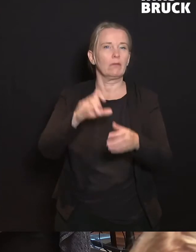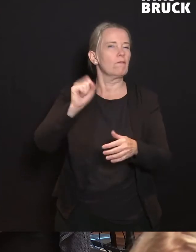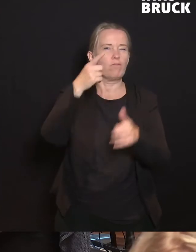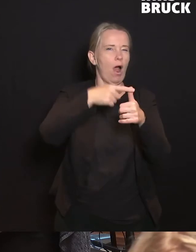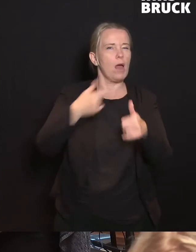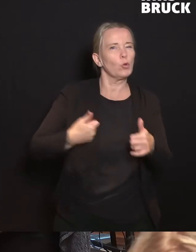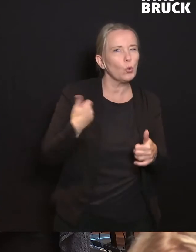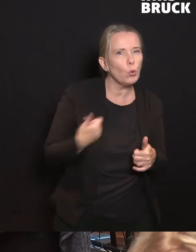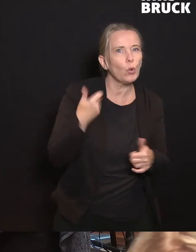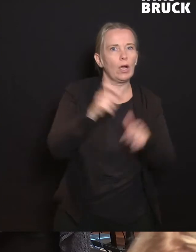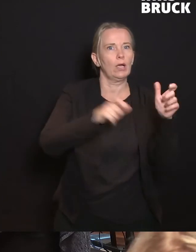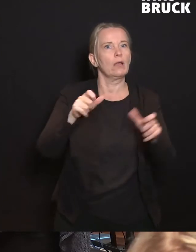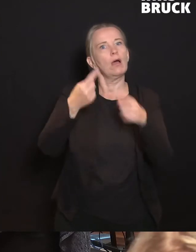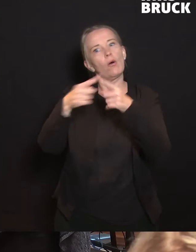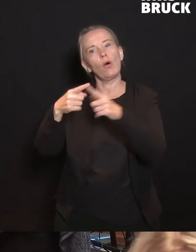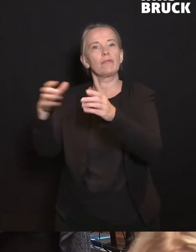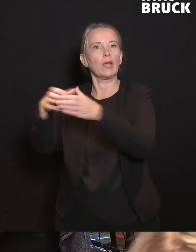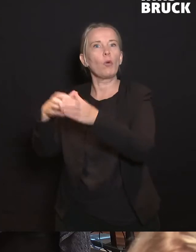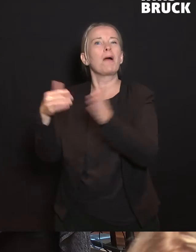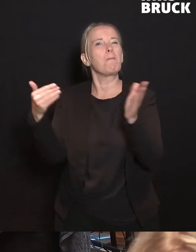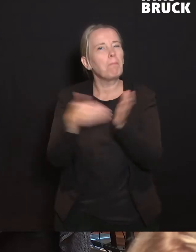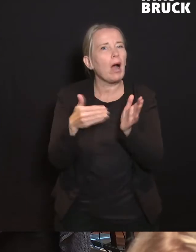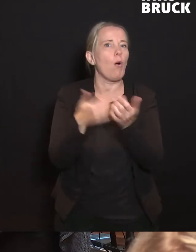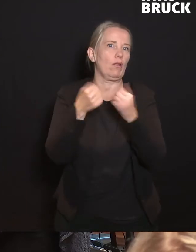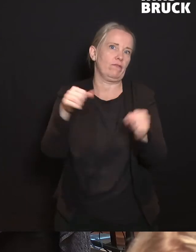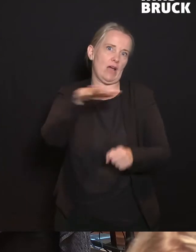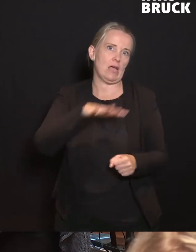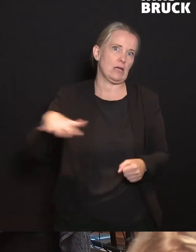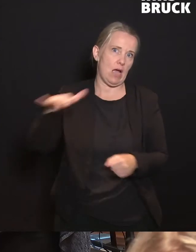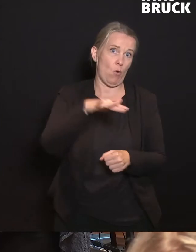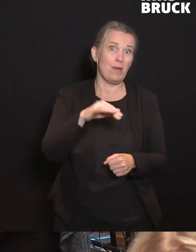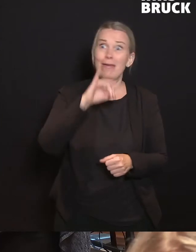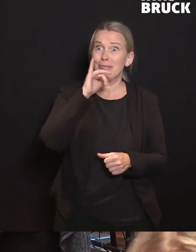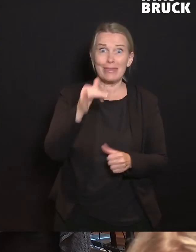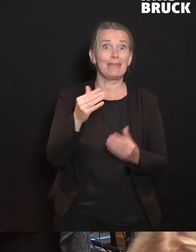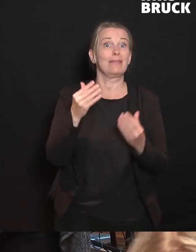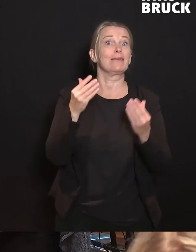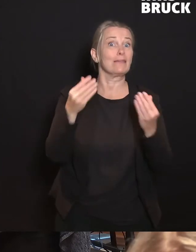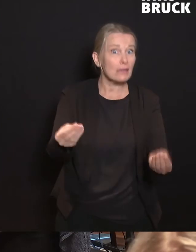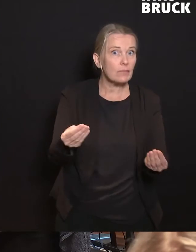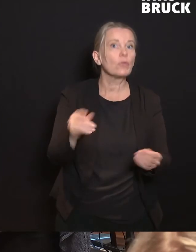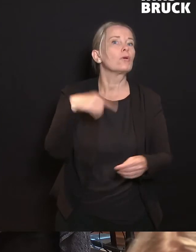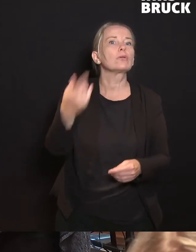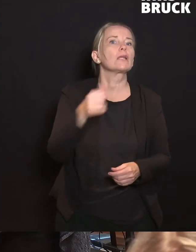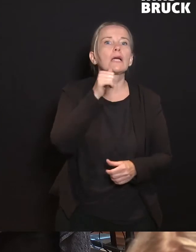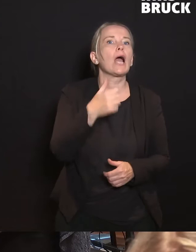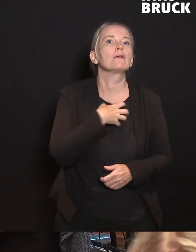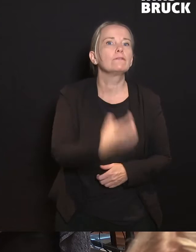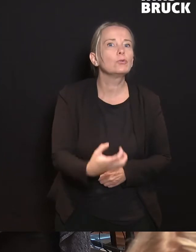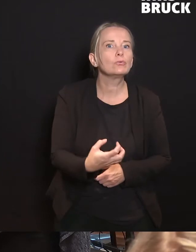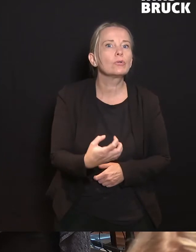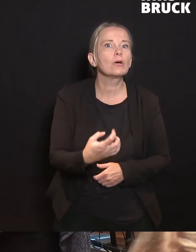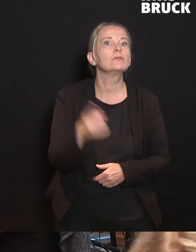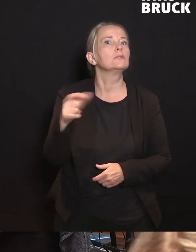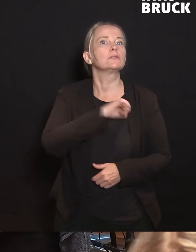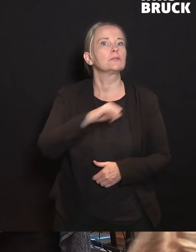aber auch andere Gruppen, die Freiräume brauchen in dieser Stadt, diesen Freiraum nicht gibt, wir uns nicht wundern dürfen, dass sie sich dann irgendwo den